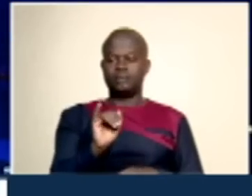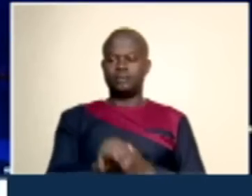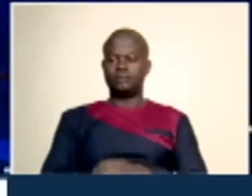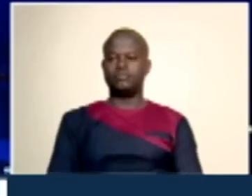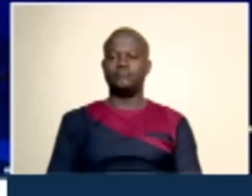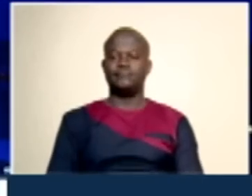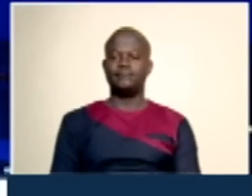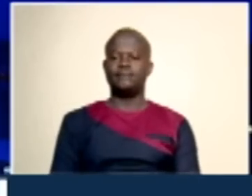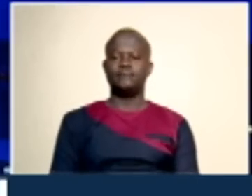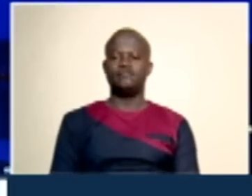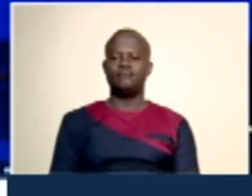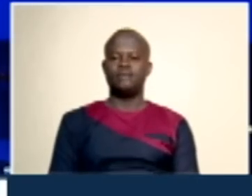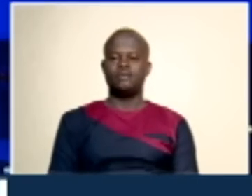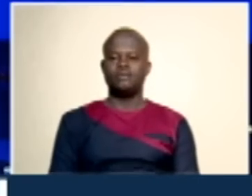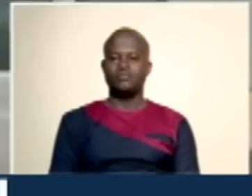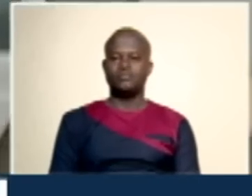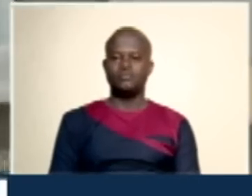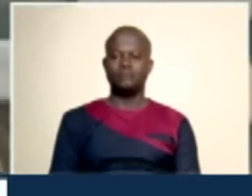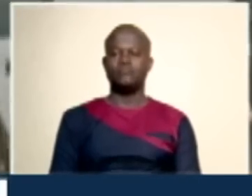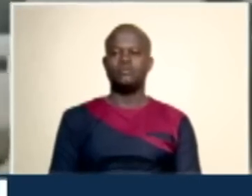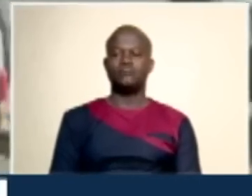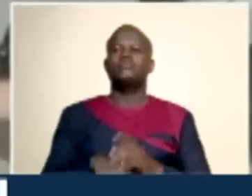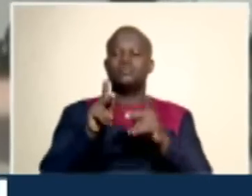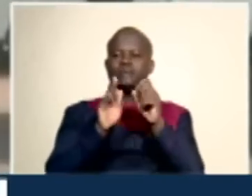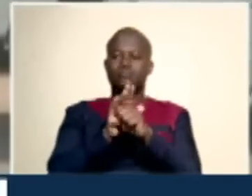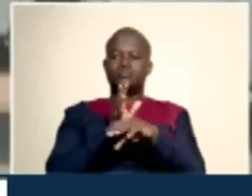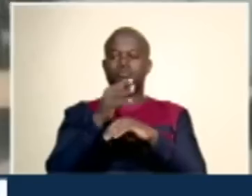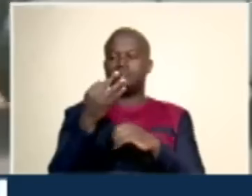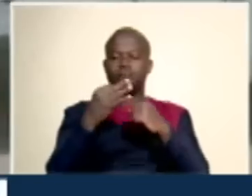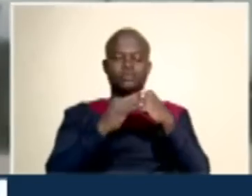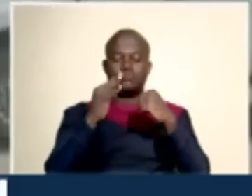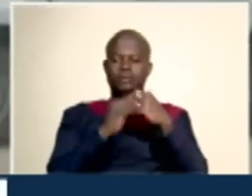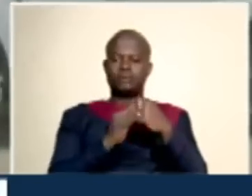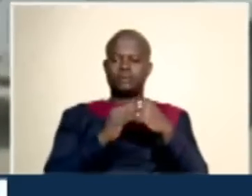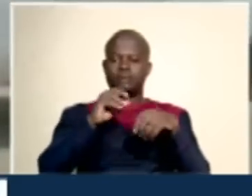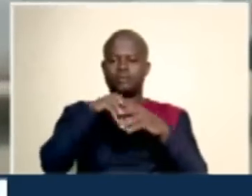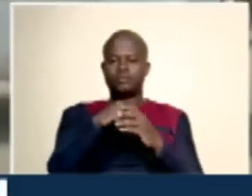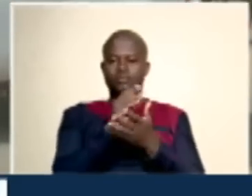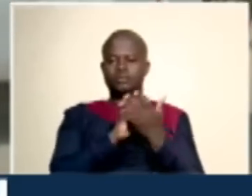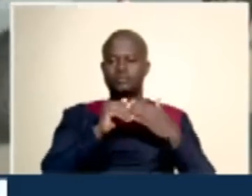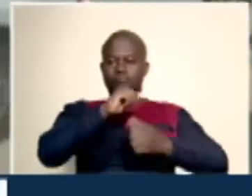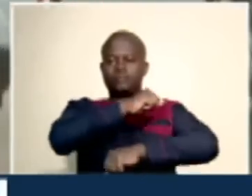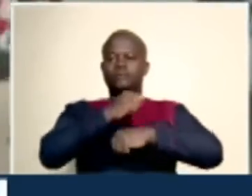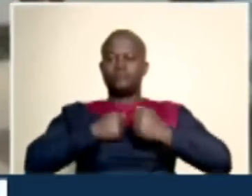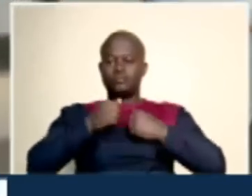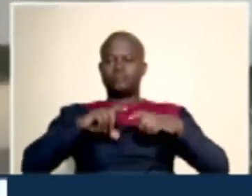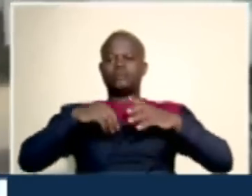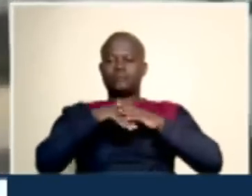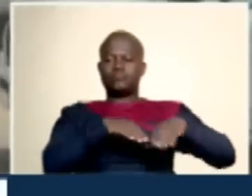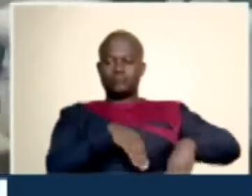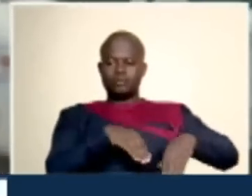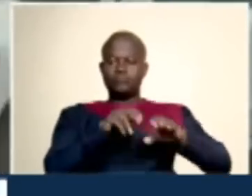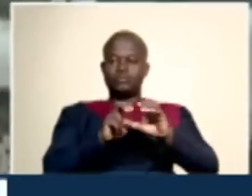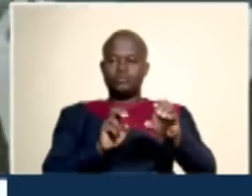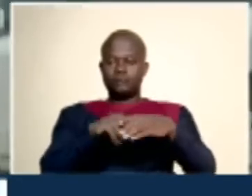na Kwizera John Patrick abanyamahanga babarirwa muri 388 barimo na bamwe mu banyarwanda babaga muri Sudani